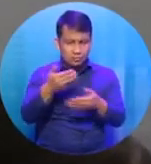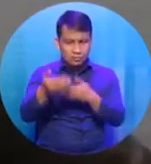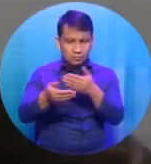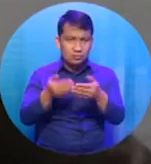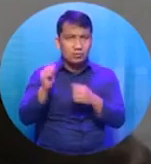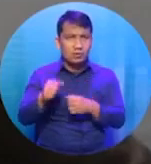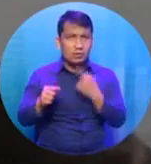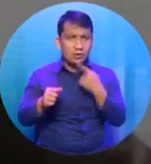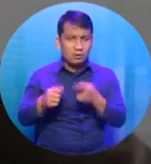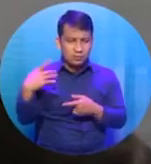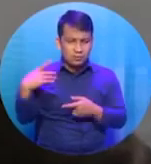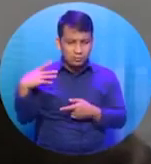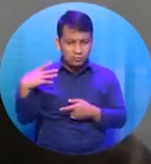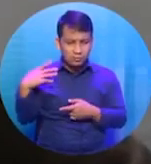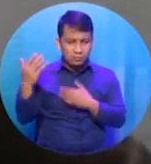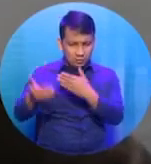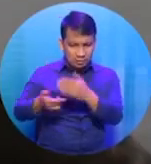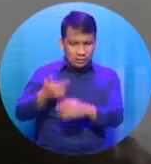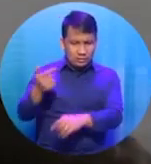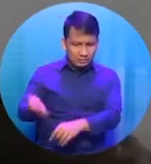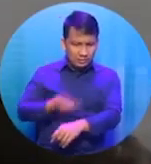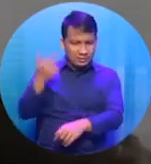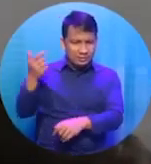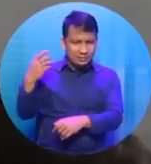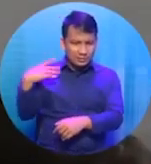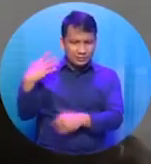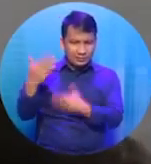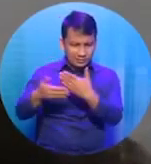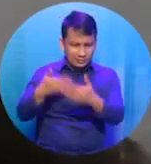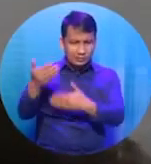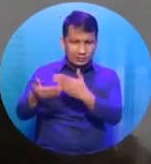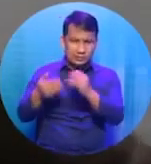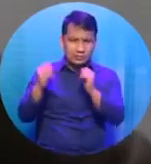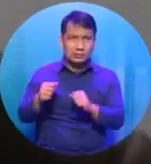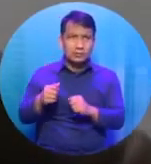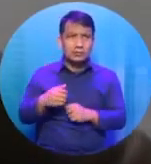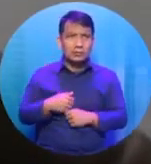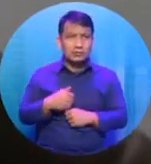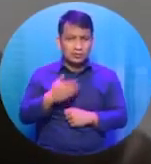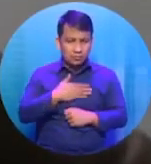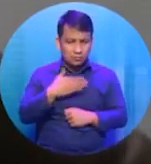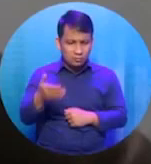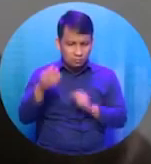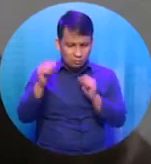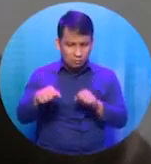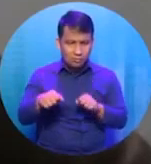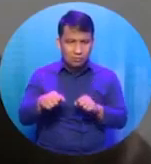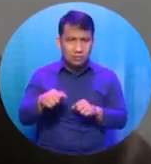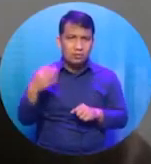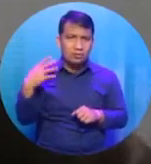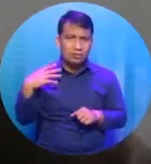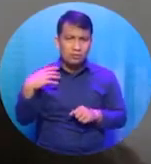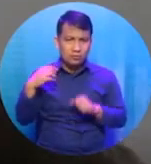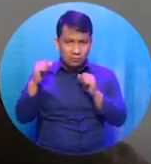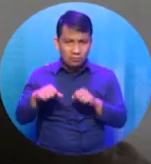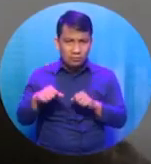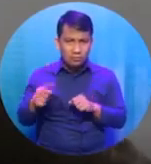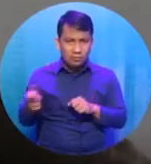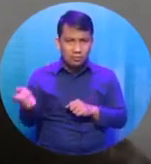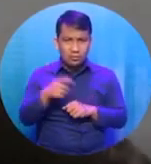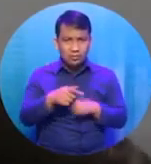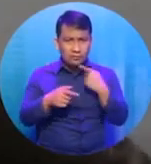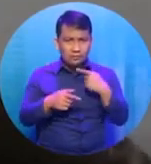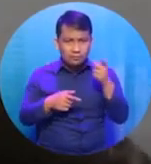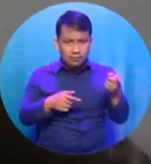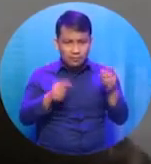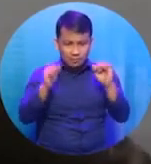ito. Yes. Naghintay po ako, sir, ng matagal. Sabi ko sa kanya, sir, sige po, willing naman po akong maghintay. Eh. Pero itong lang